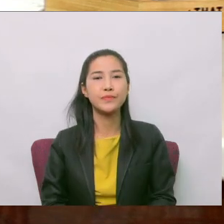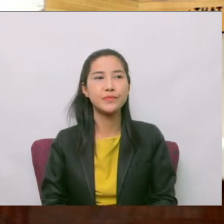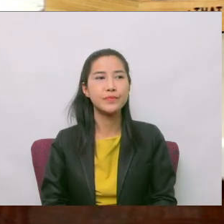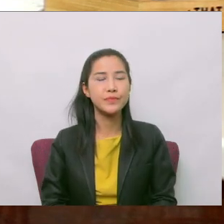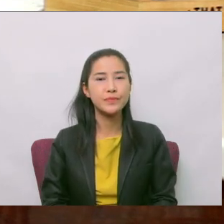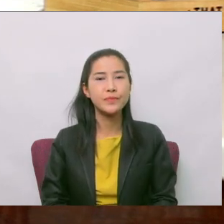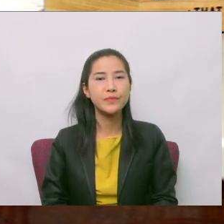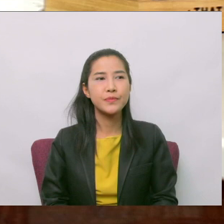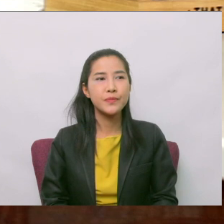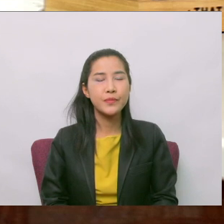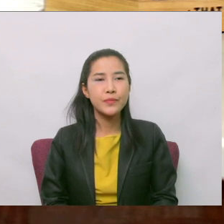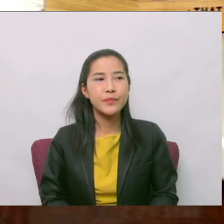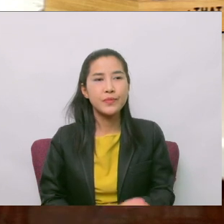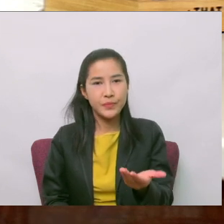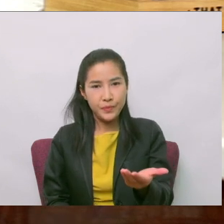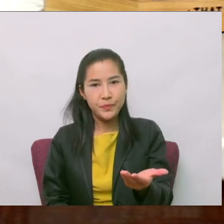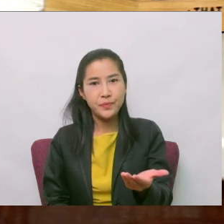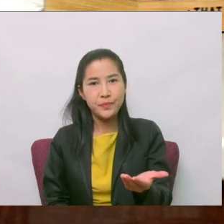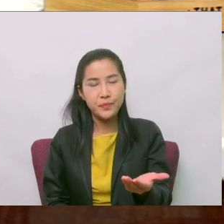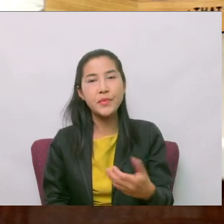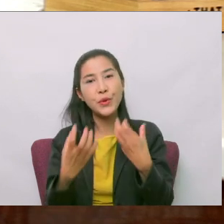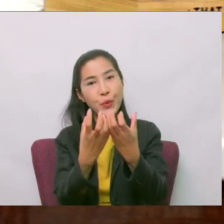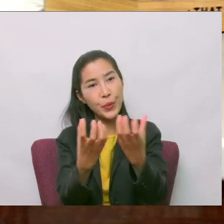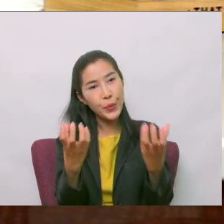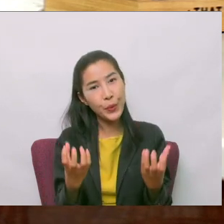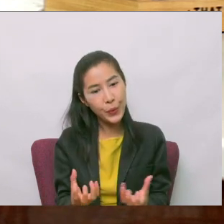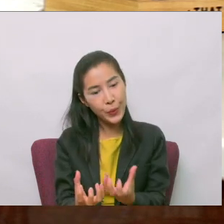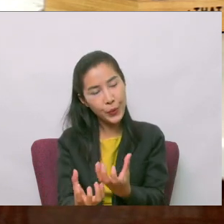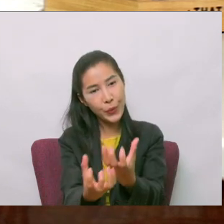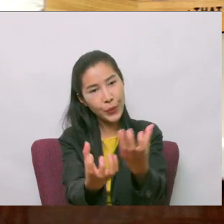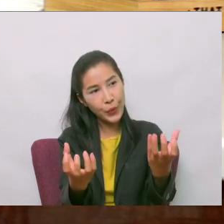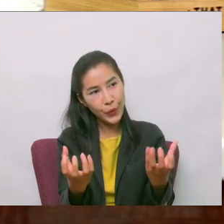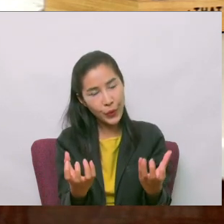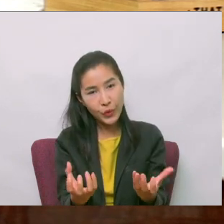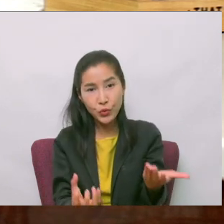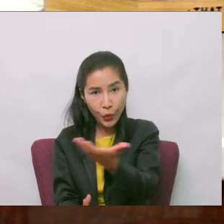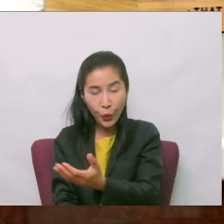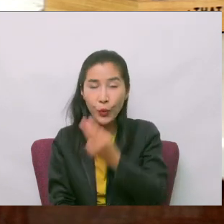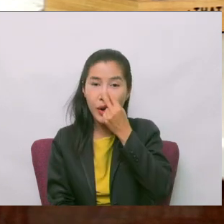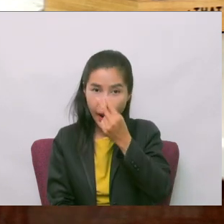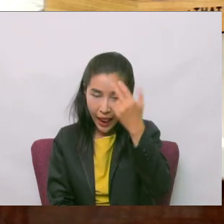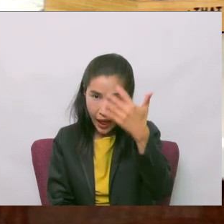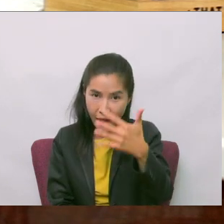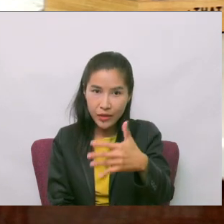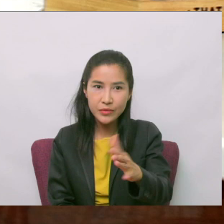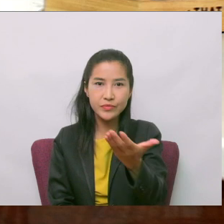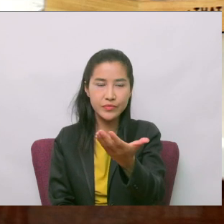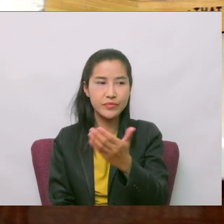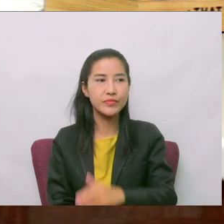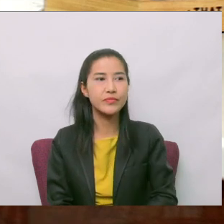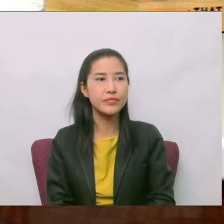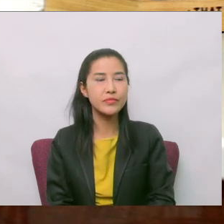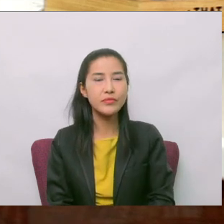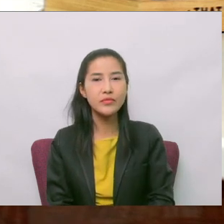จะมีสมุนไพรลูกประคบซึ่งนะคะก็คิดว่าทุกท่านน่าจะได้เห็นนะคะก็สมุนไพรทั้งหมดทั้งมว